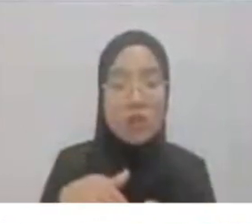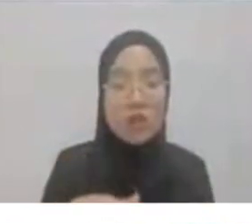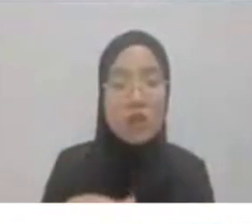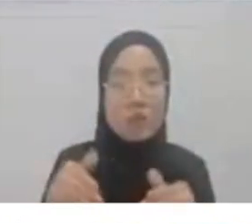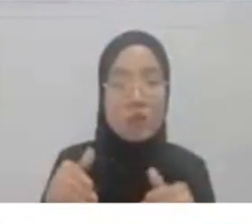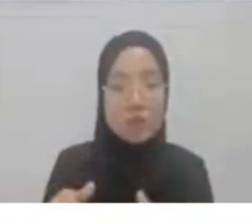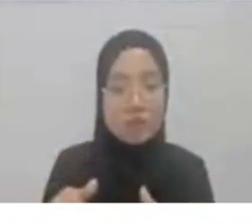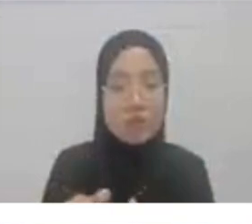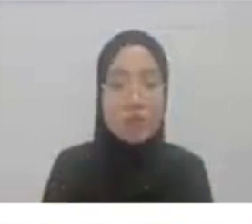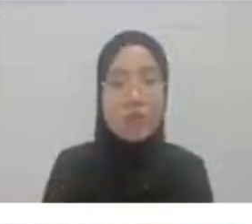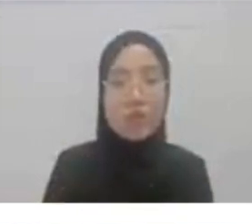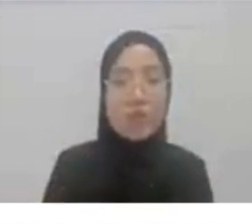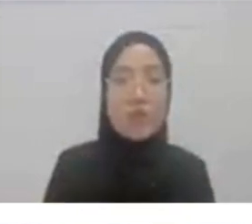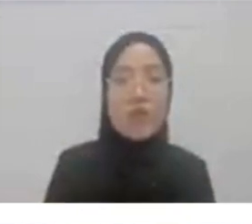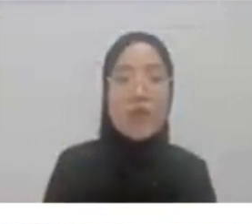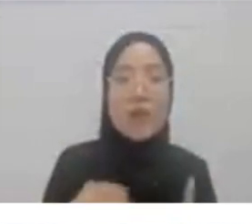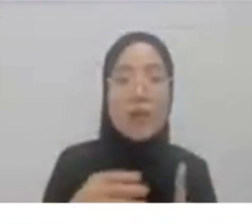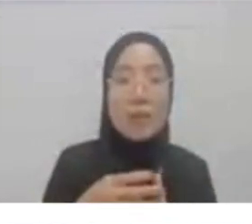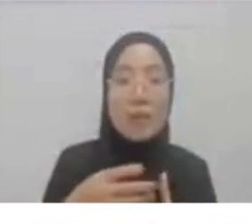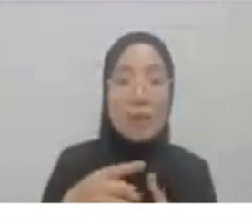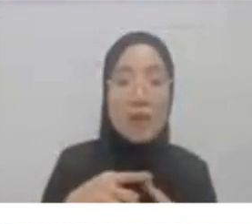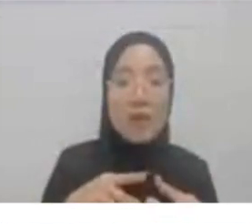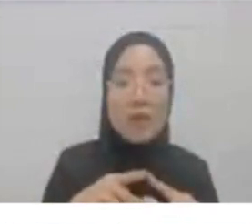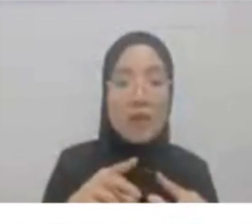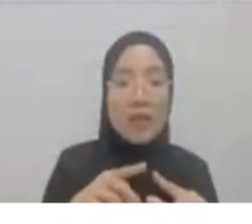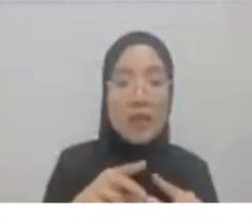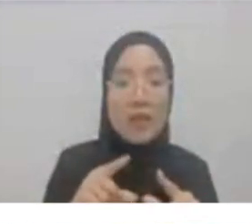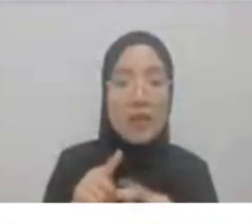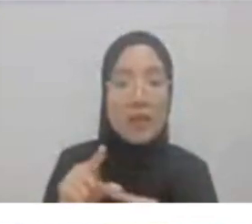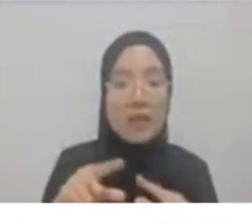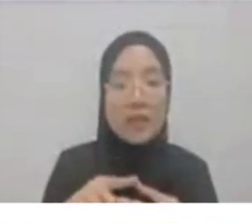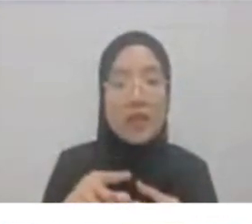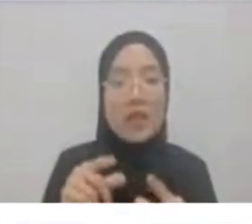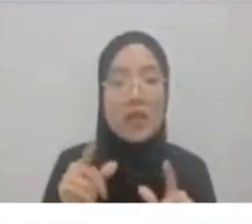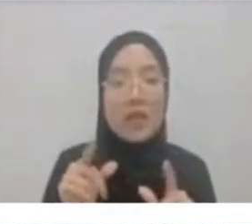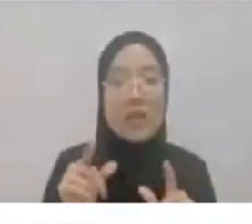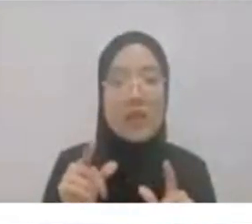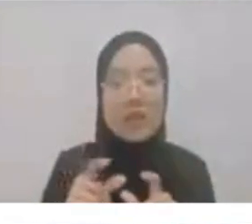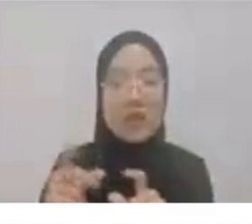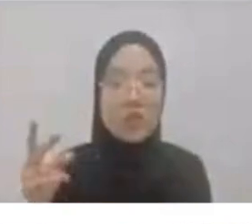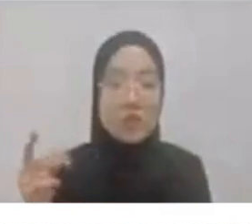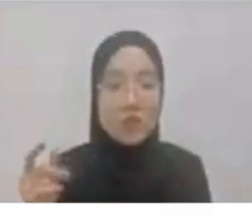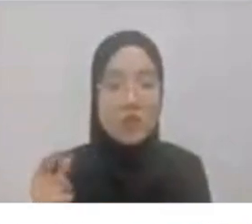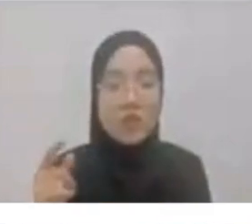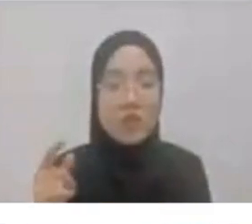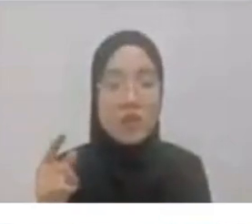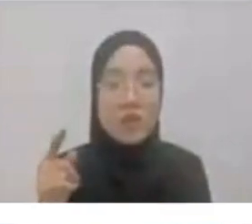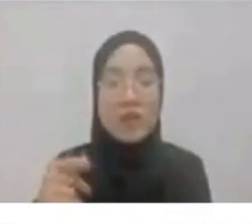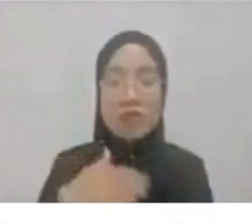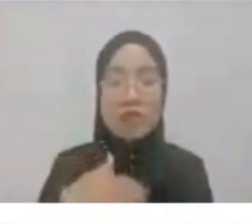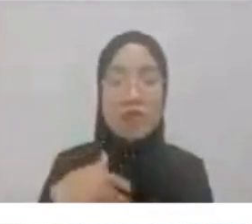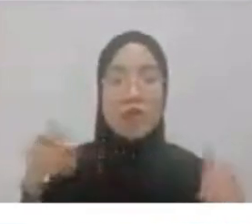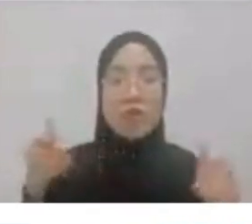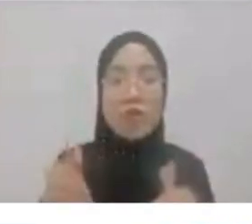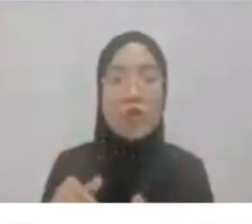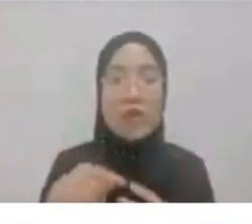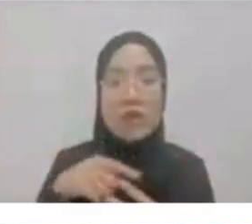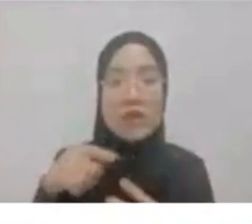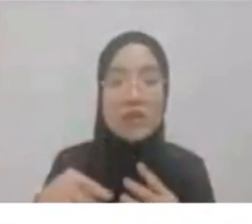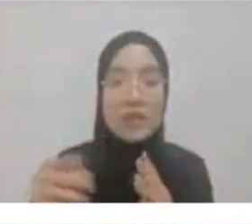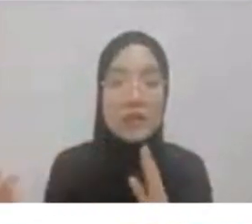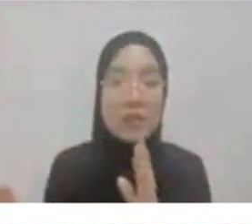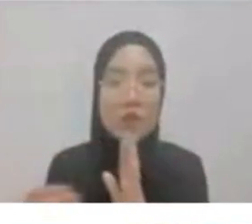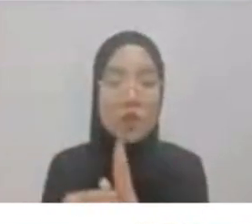asiddiq itu Ini seharusnya oleh petugas diadministrasikan sebagai pemilik khusus karena ketiga pemilik ini tidak terdaftar dalam DPT maupun